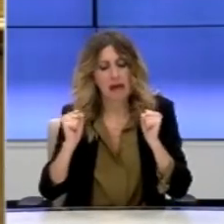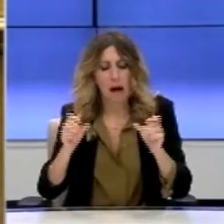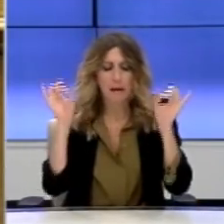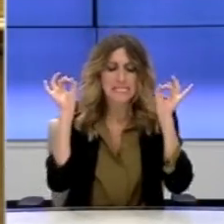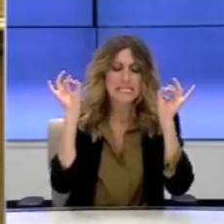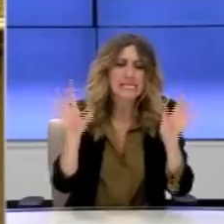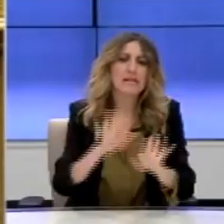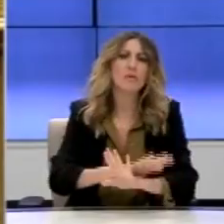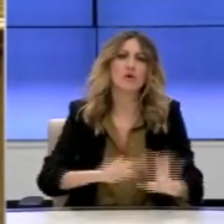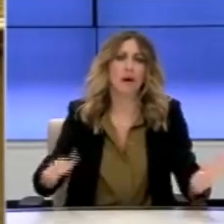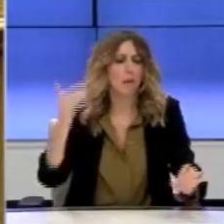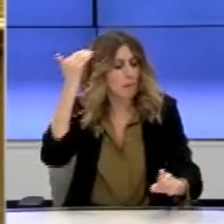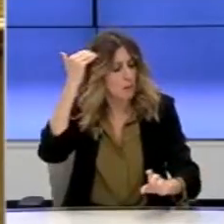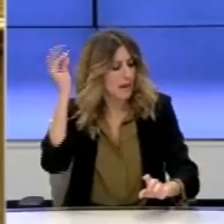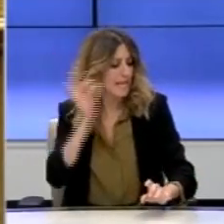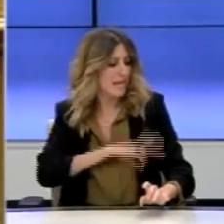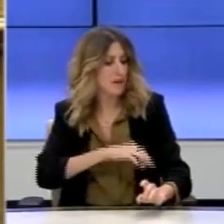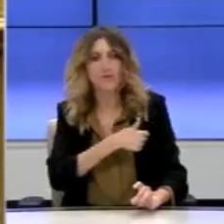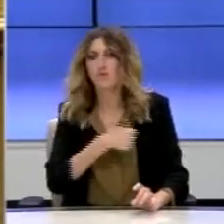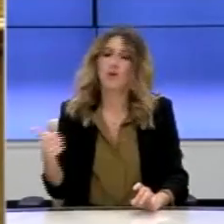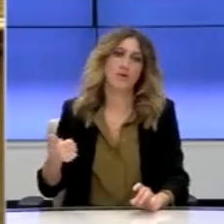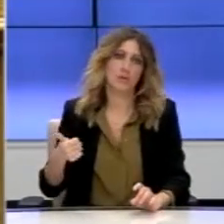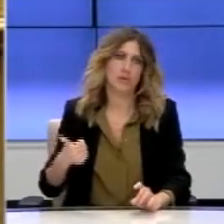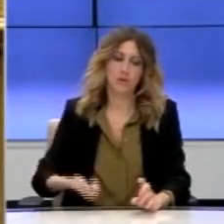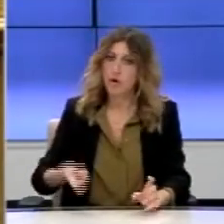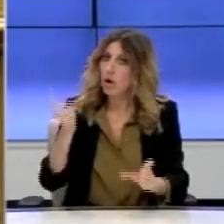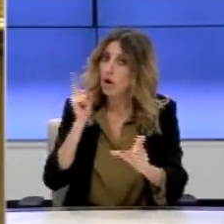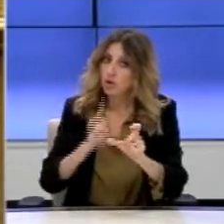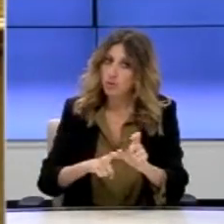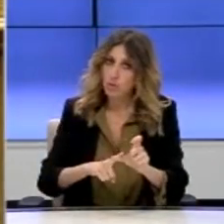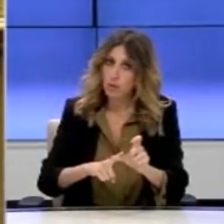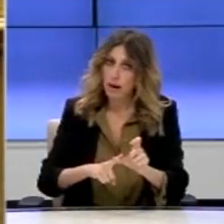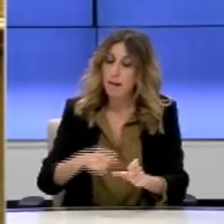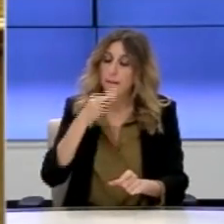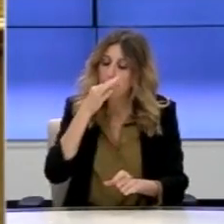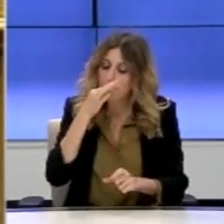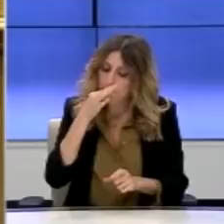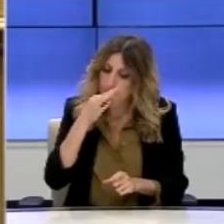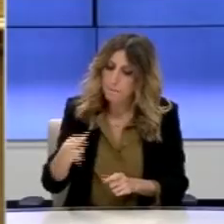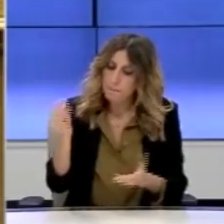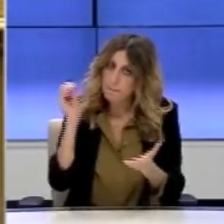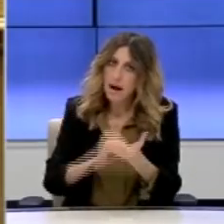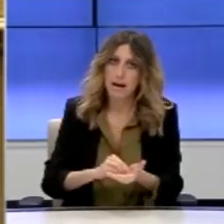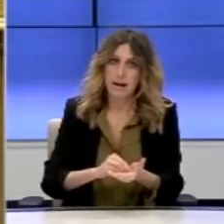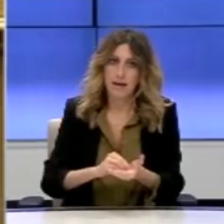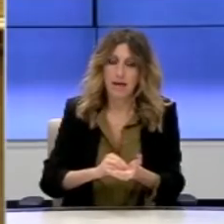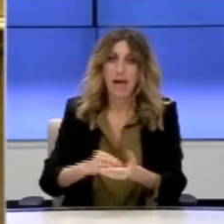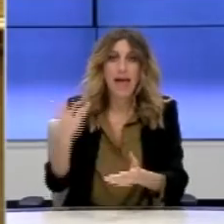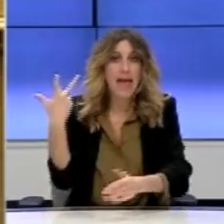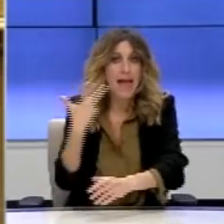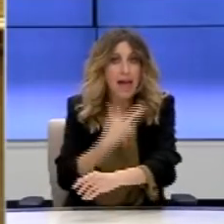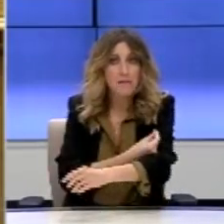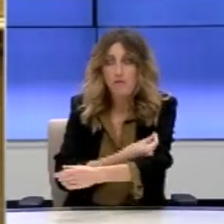Κόμμα Ελλάδας υπογραμμίζει ξανά την ανάγκη όλα τα εμβόλια που πιστοποιούνται ως